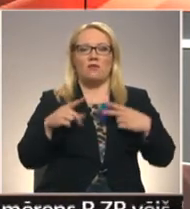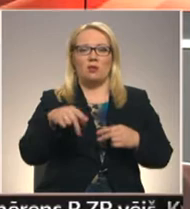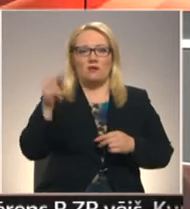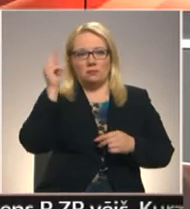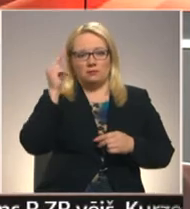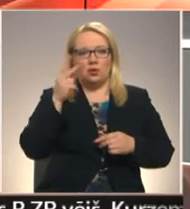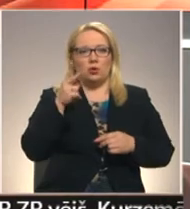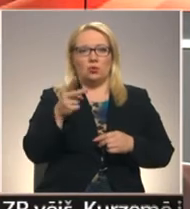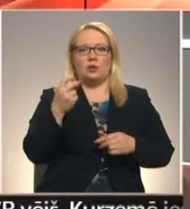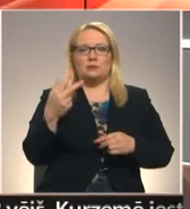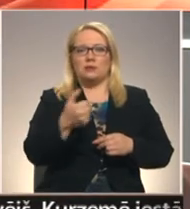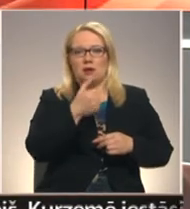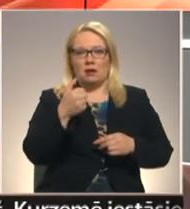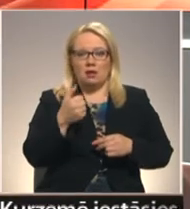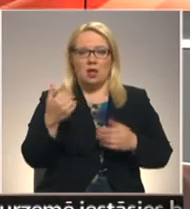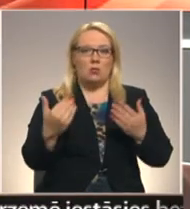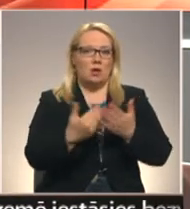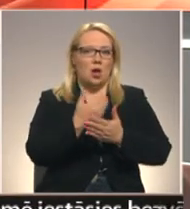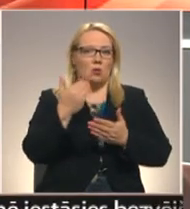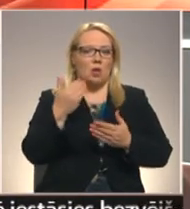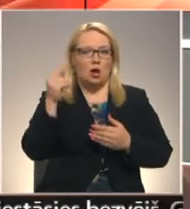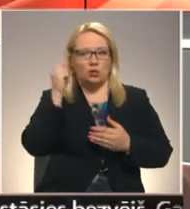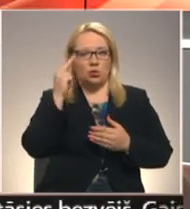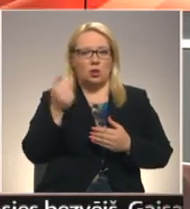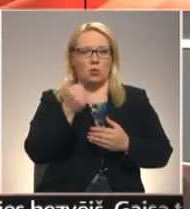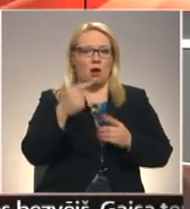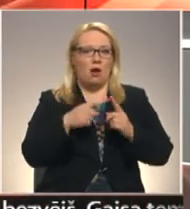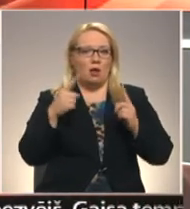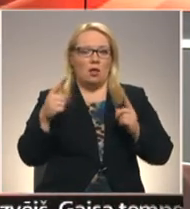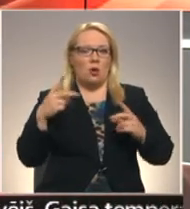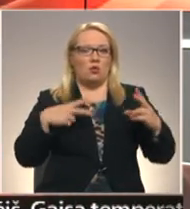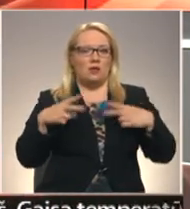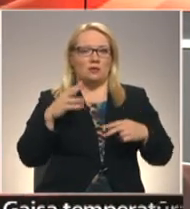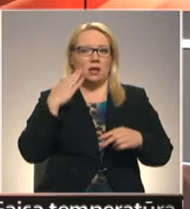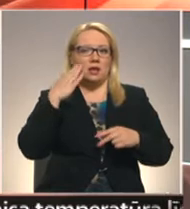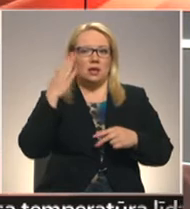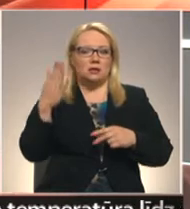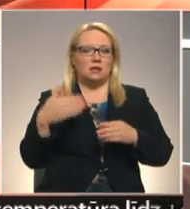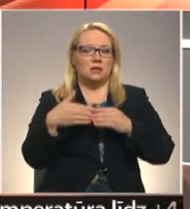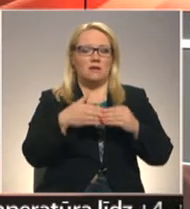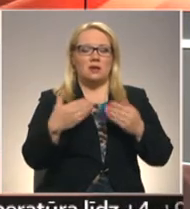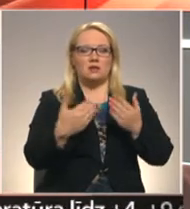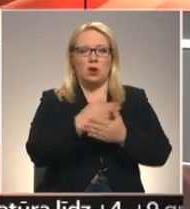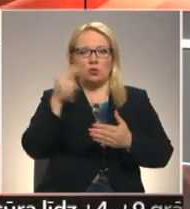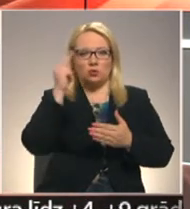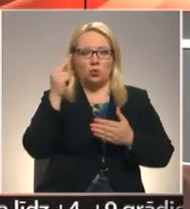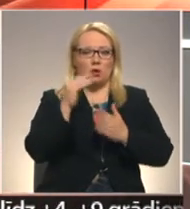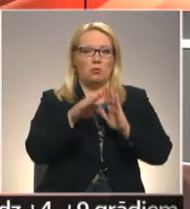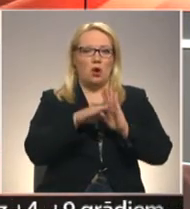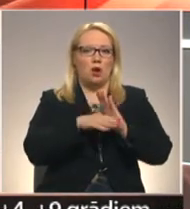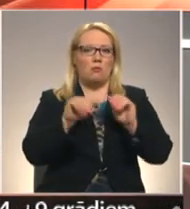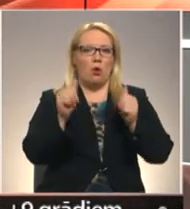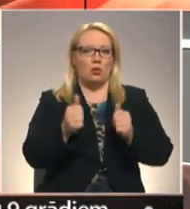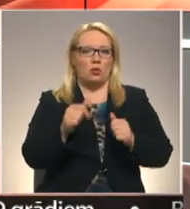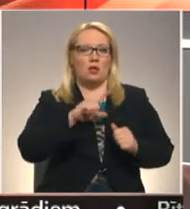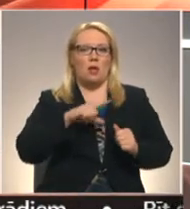no 2013. Gada. No jaunā studiju gada universitātē iecerēts ieviest jaunu studiju programmas moduli latviešu,